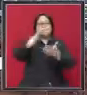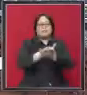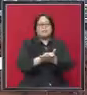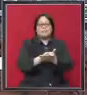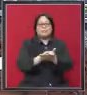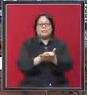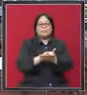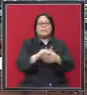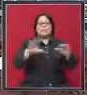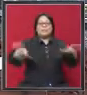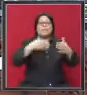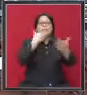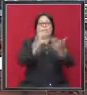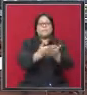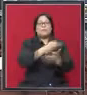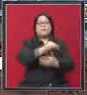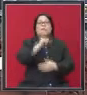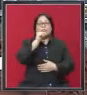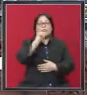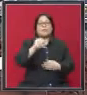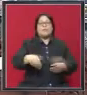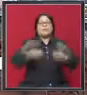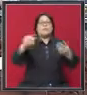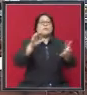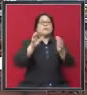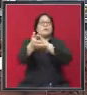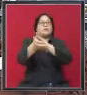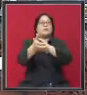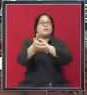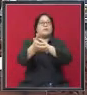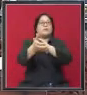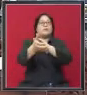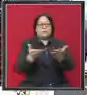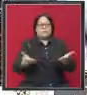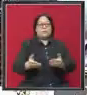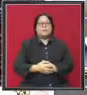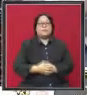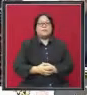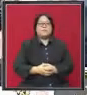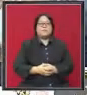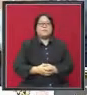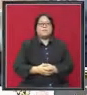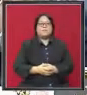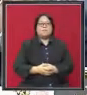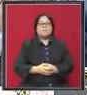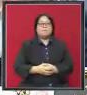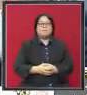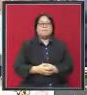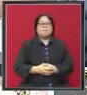percaya pada berbuat kebaikan dan bukannya membawa kerosakan di muka bumi ini.